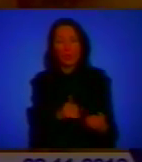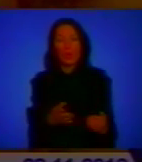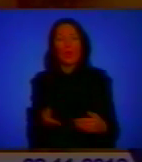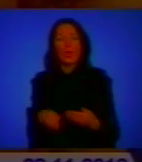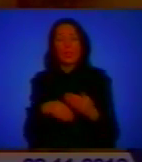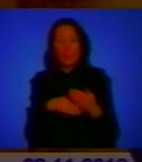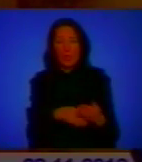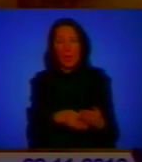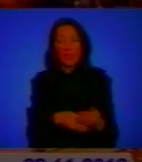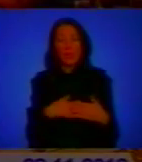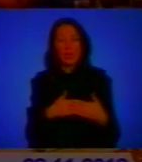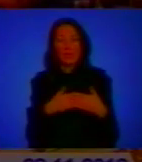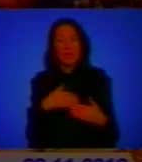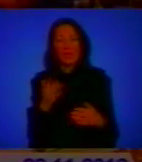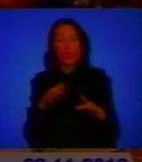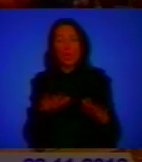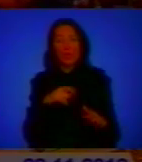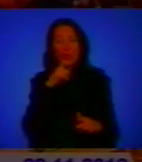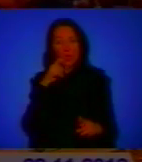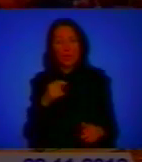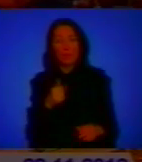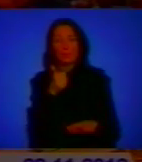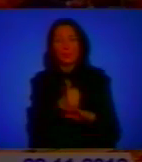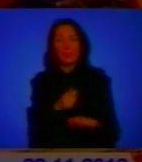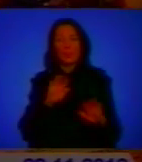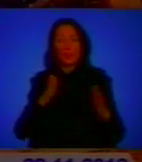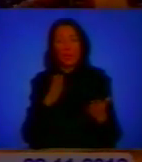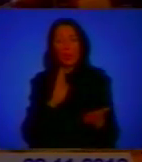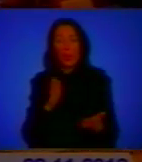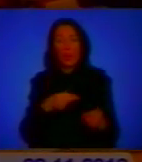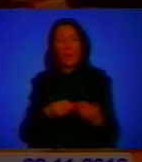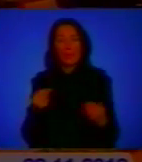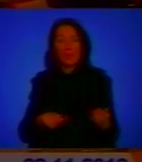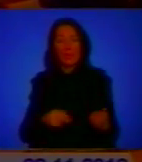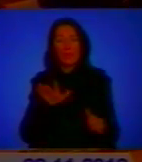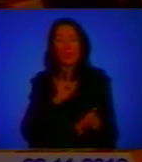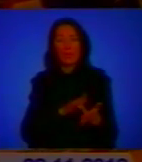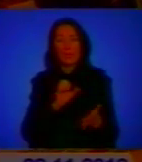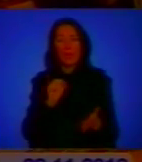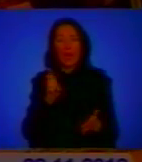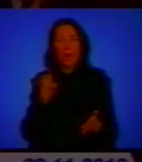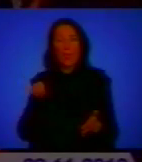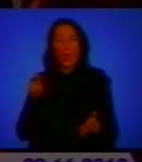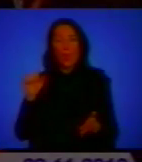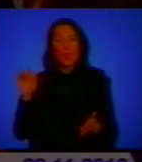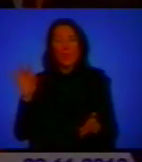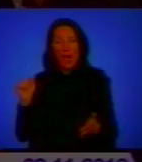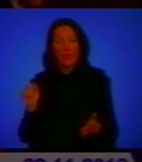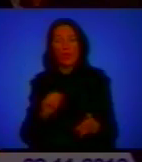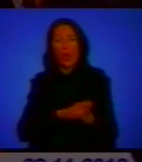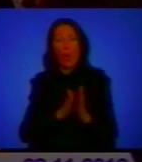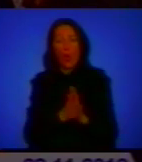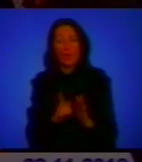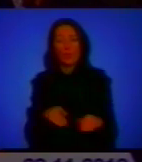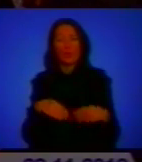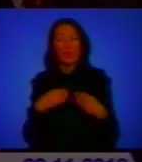діяльності в Україні. Ключовим моментом візиту стало підписання в місті Абу-Дабі важливих двосторонніх угод, зокрема щодо надання взаємної